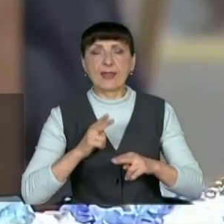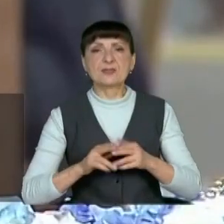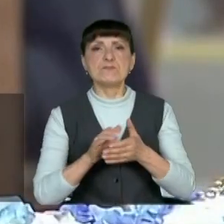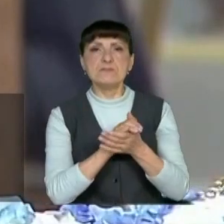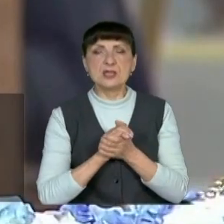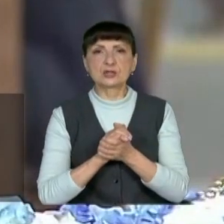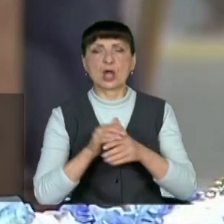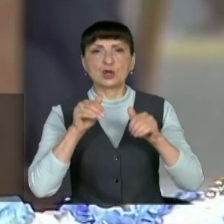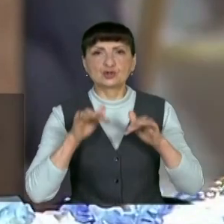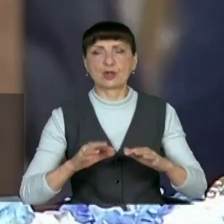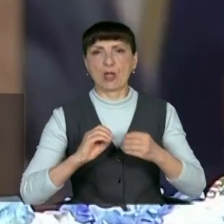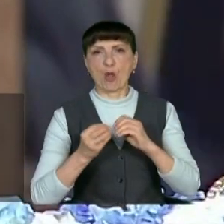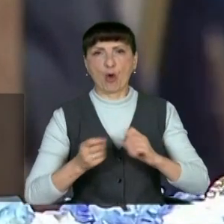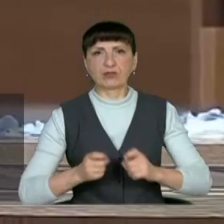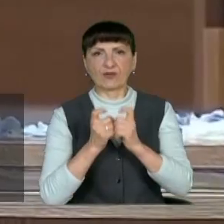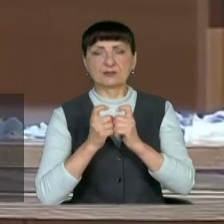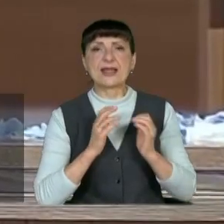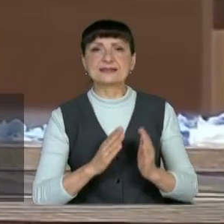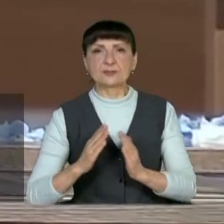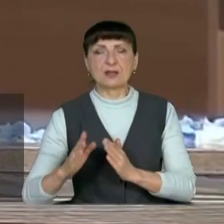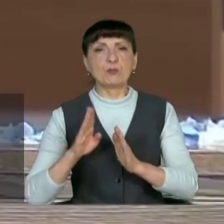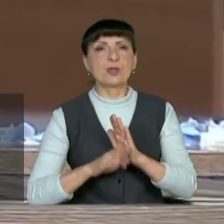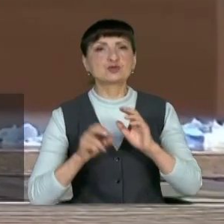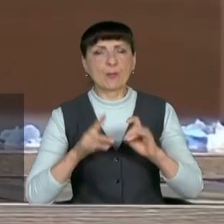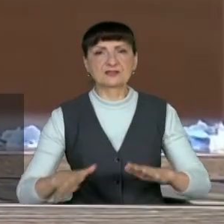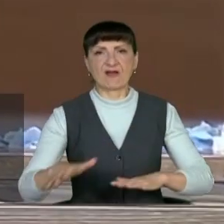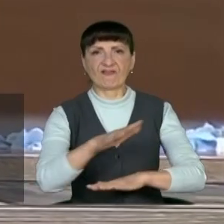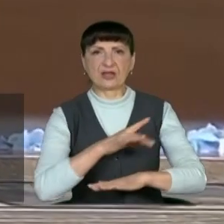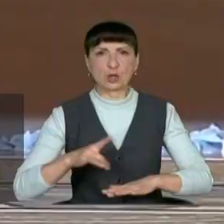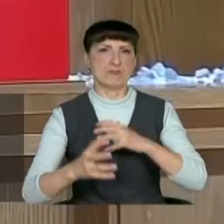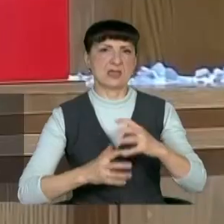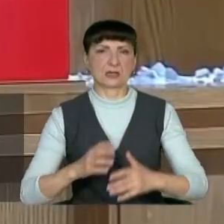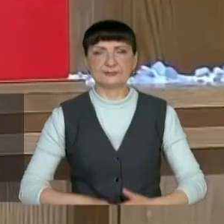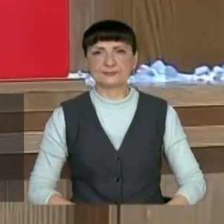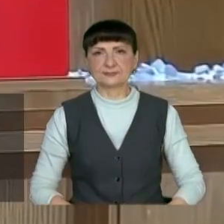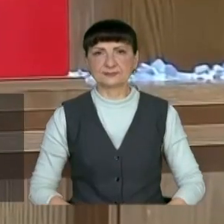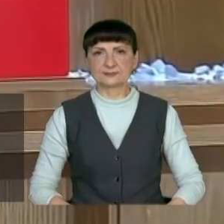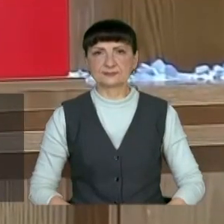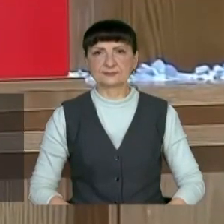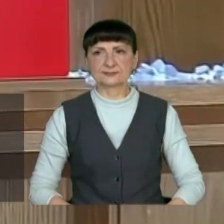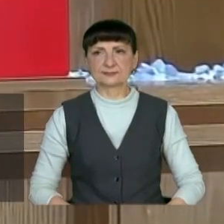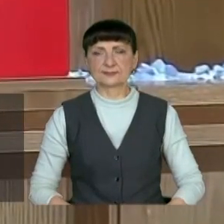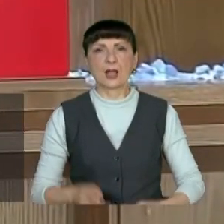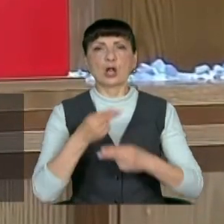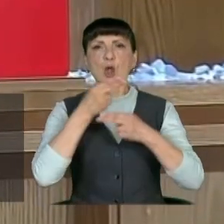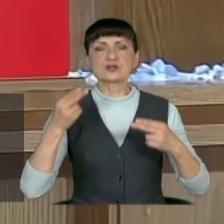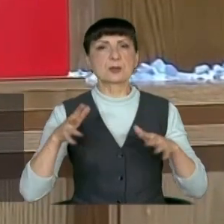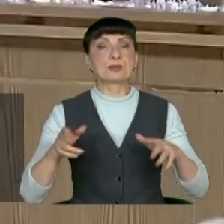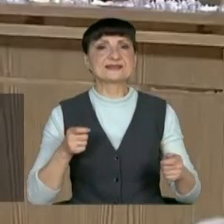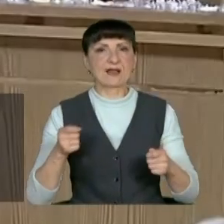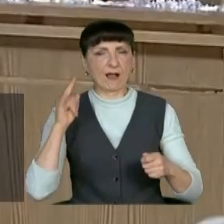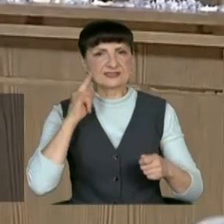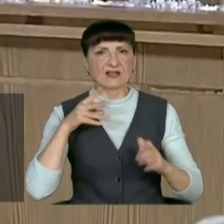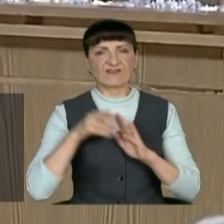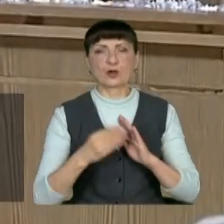мирное урегулирование конфликтов и стабилизацию безопасности в регионе и мире. Лозунг председательства Казахстана в